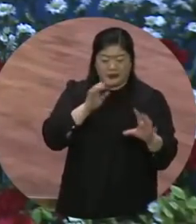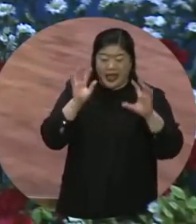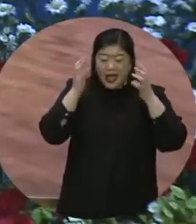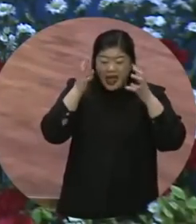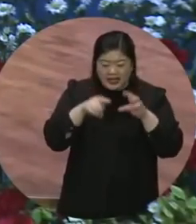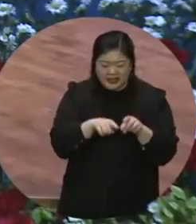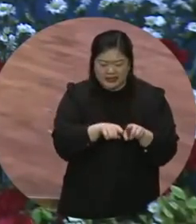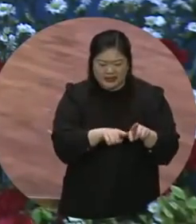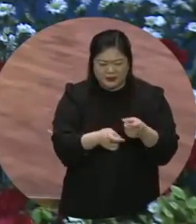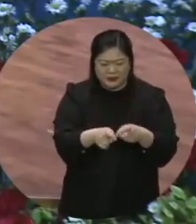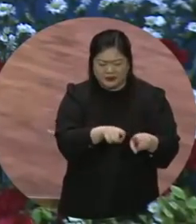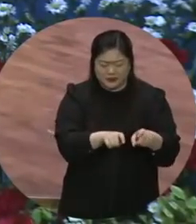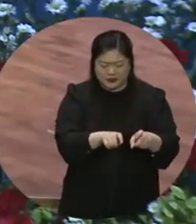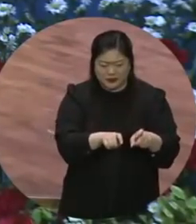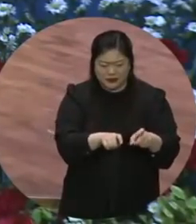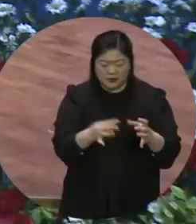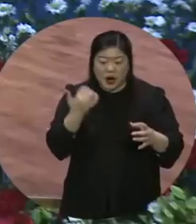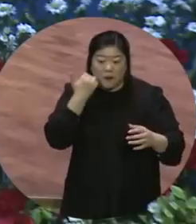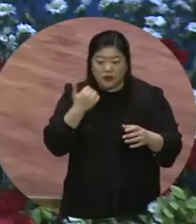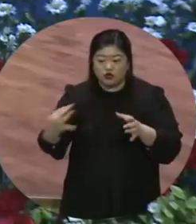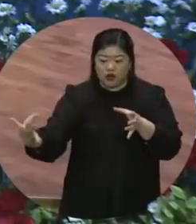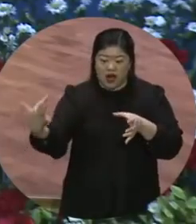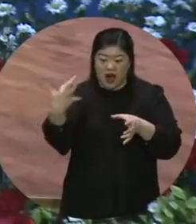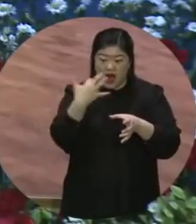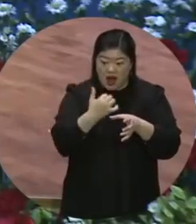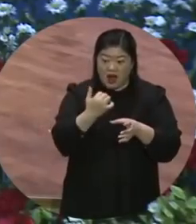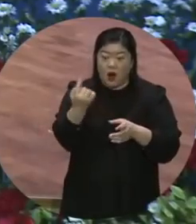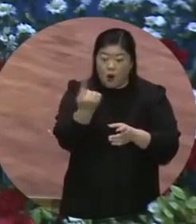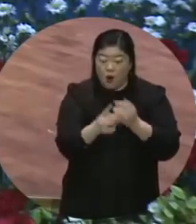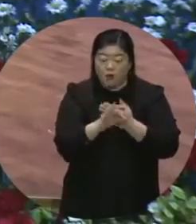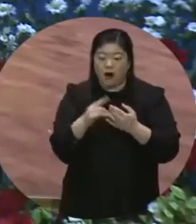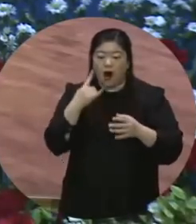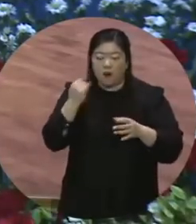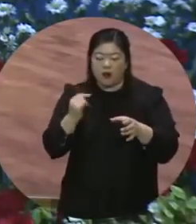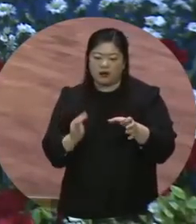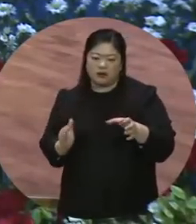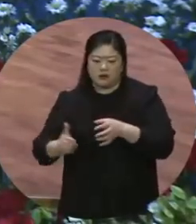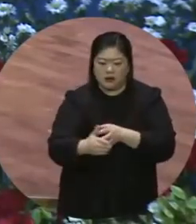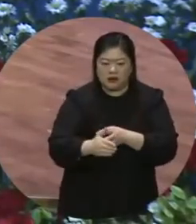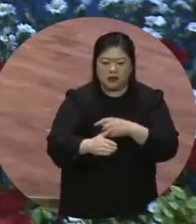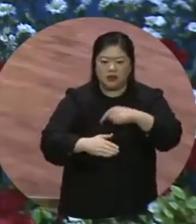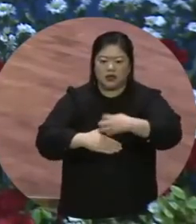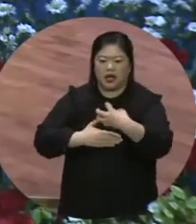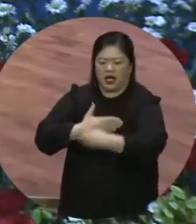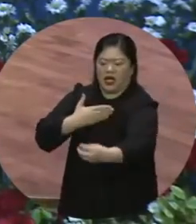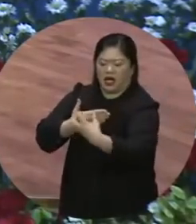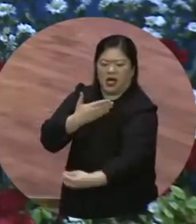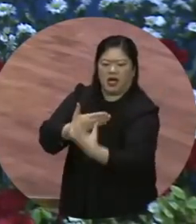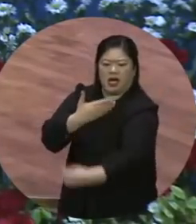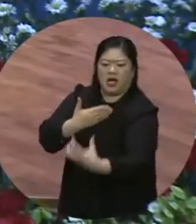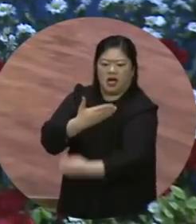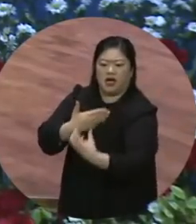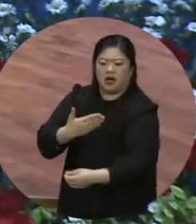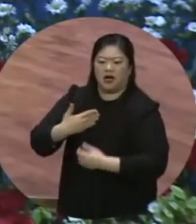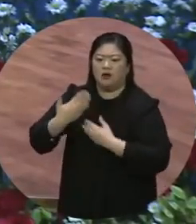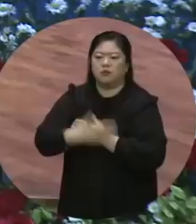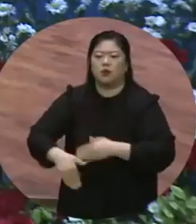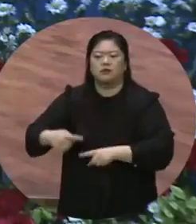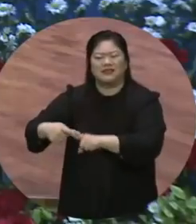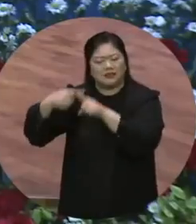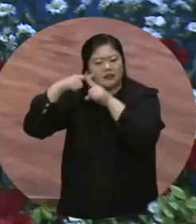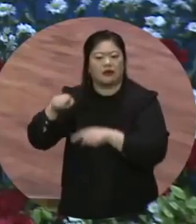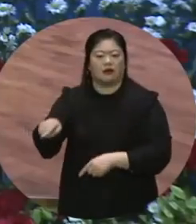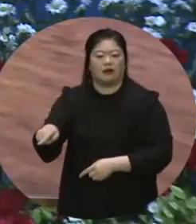새끼들의 음식이 돼요. 새끼들이 이렇게 음식 구해서 먹을 수 없으니까 자기 몸을 줍니다.